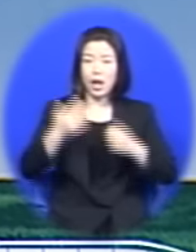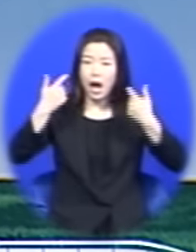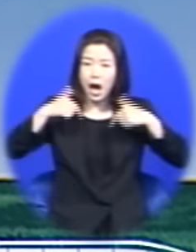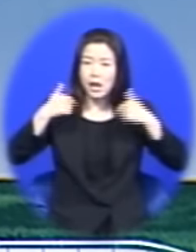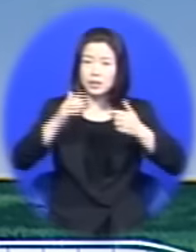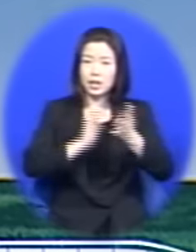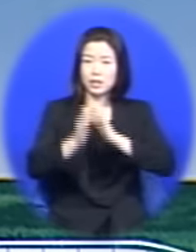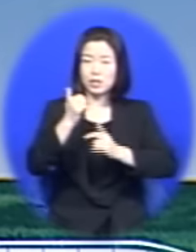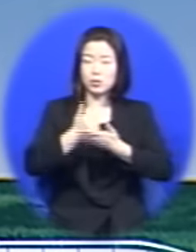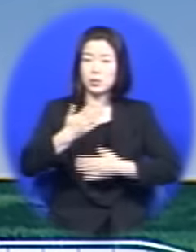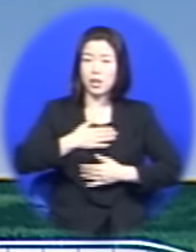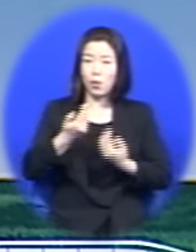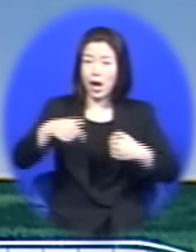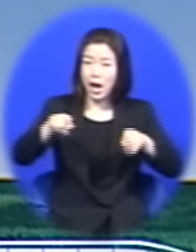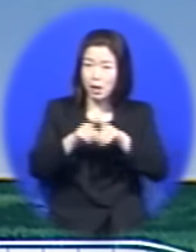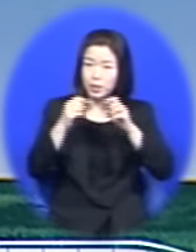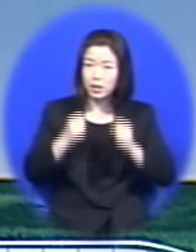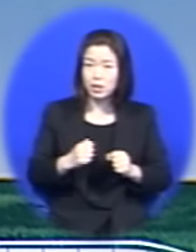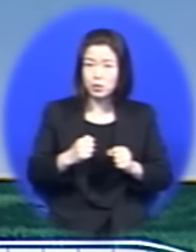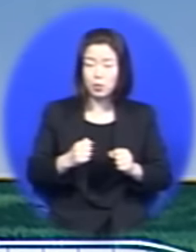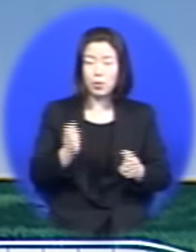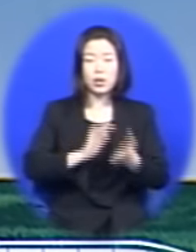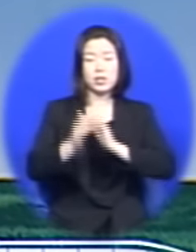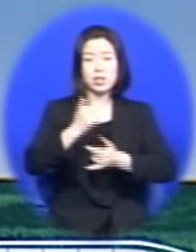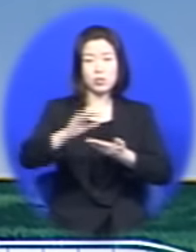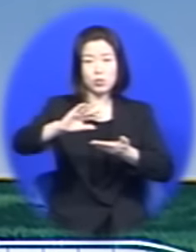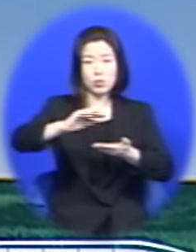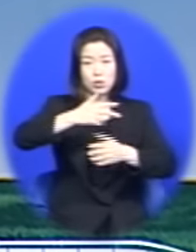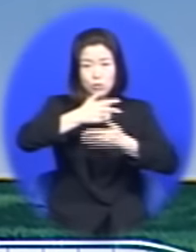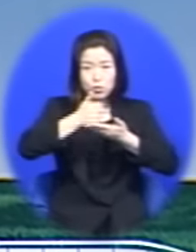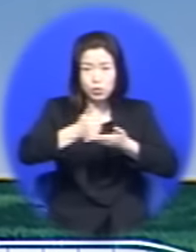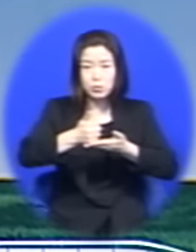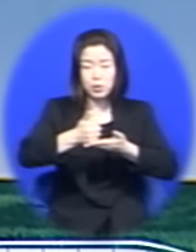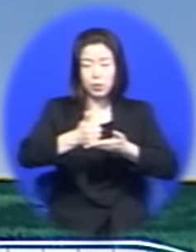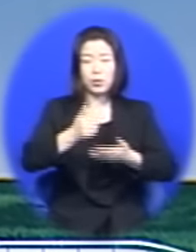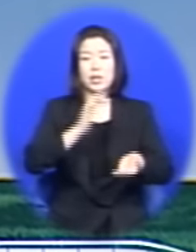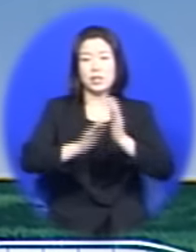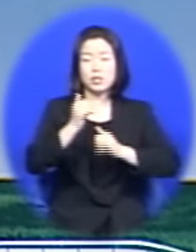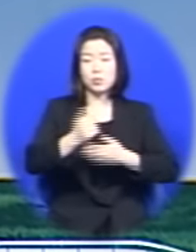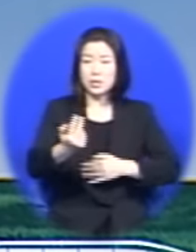항상 예수님이 나와 함께 계시고 예수님이 주님이라고 예수님이